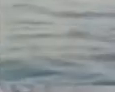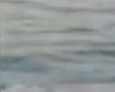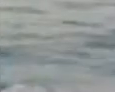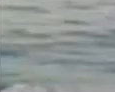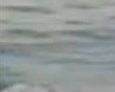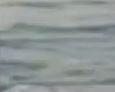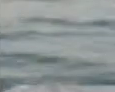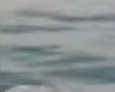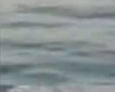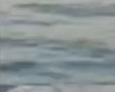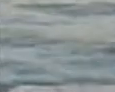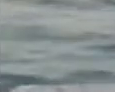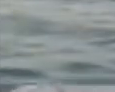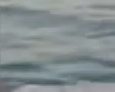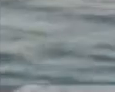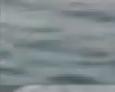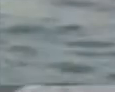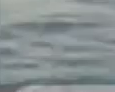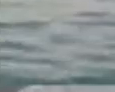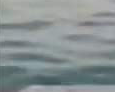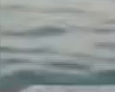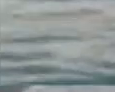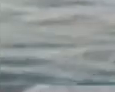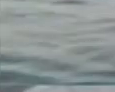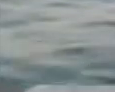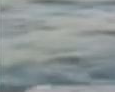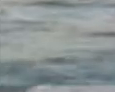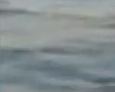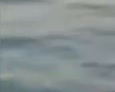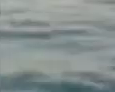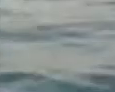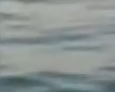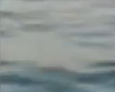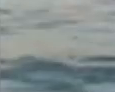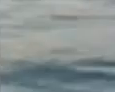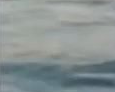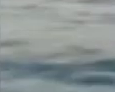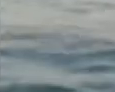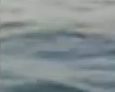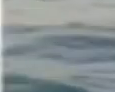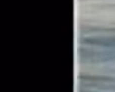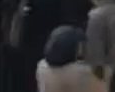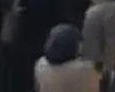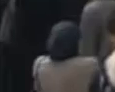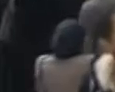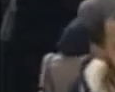وزارة المواصلات تقوم بإجراءات احترازية لشيب اللوان بعد الضرر الذي أصابه نتيجة حادث